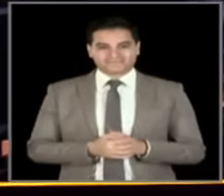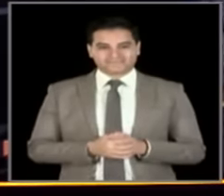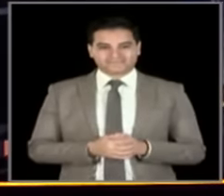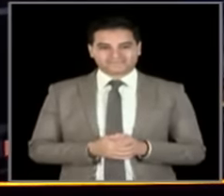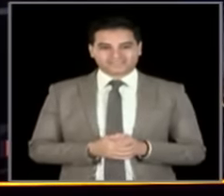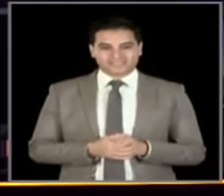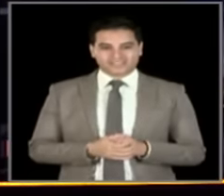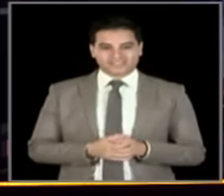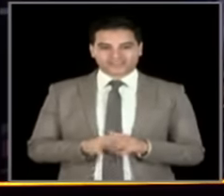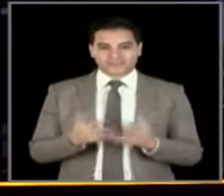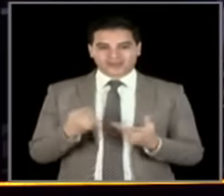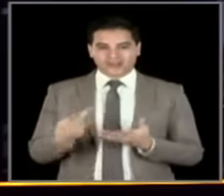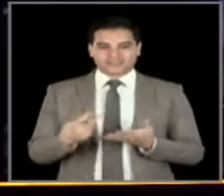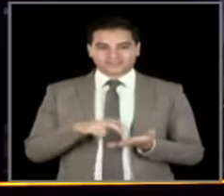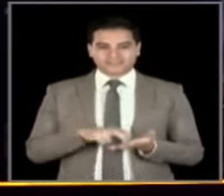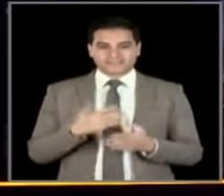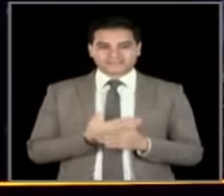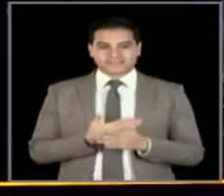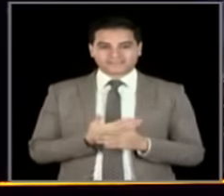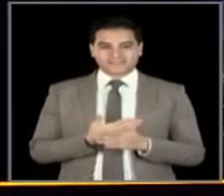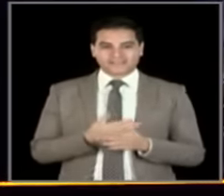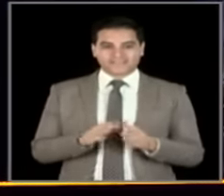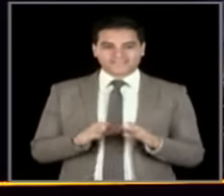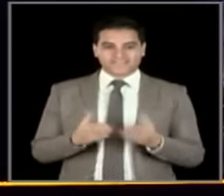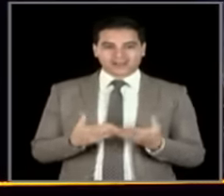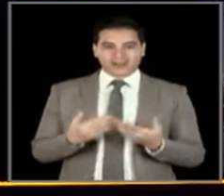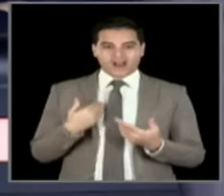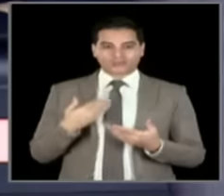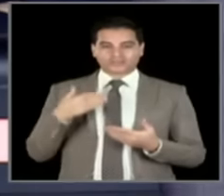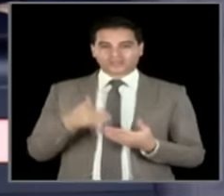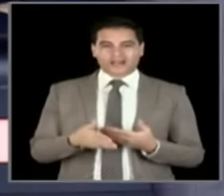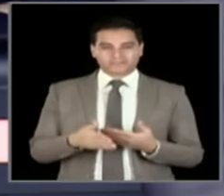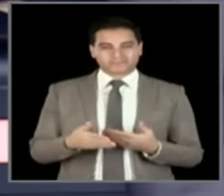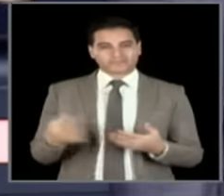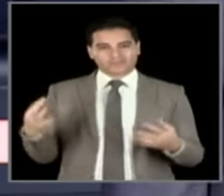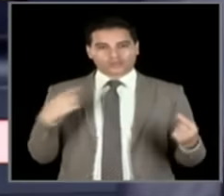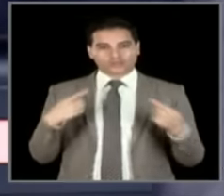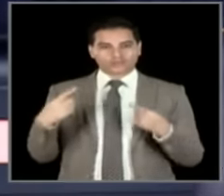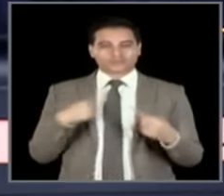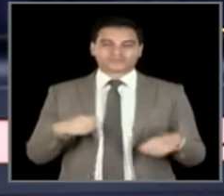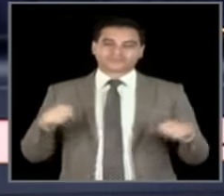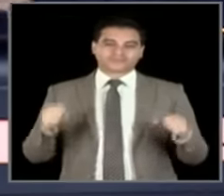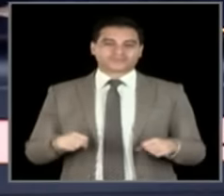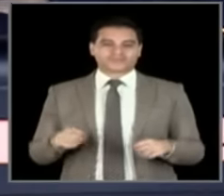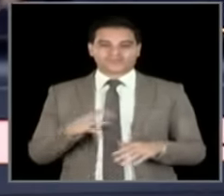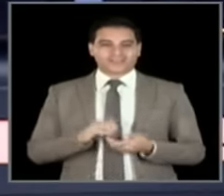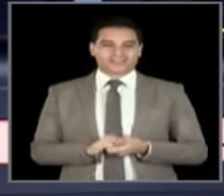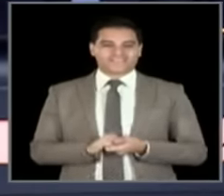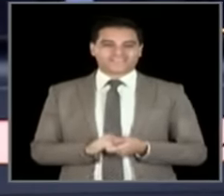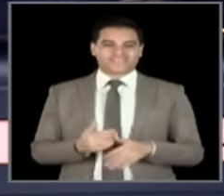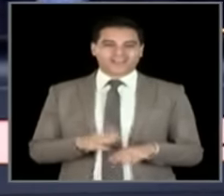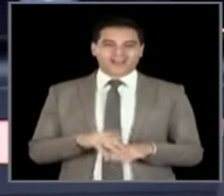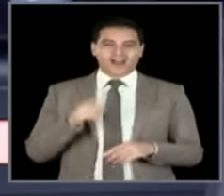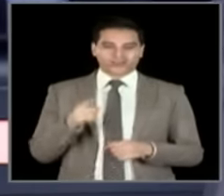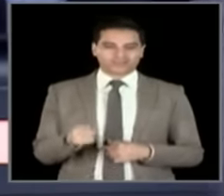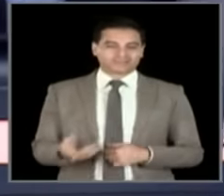ايش معنى انت اللي نزلت؟ هو التيم اتفق عليا ان انا انزل. اتفقوا عليك. هي كده بالظبط، هم اتفقوا